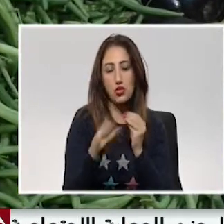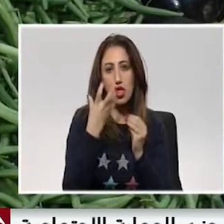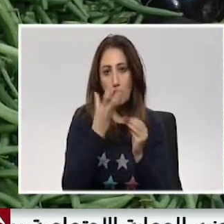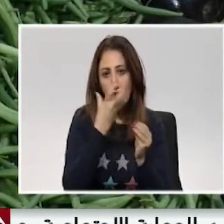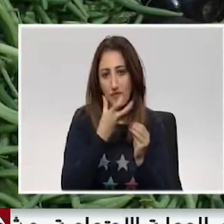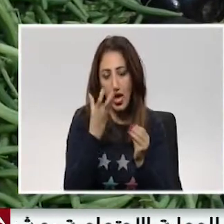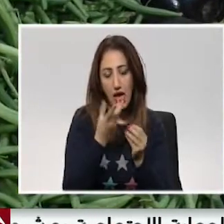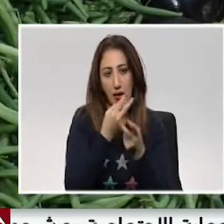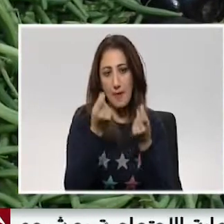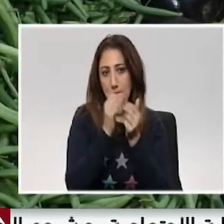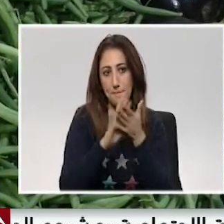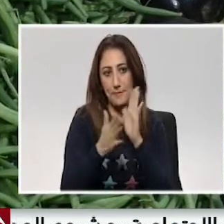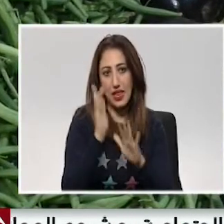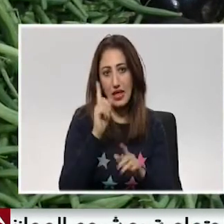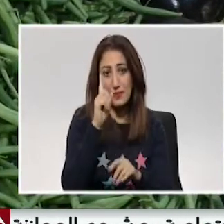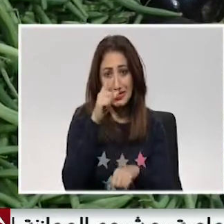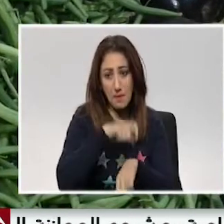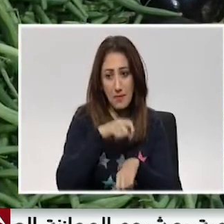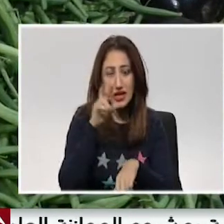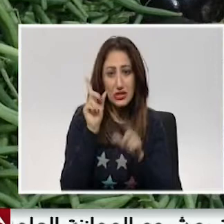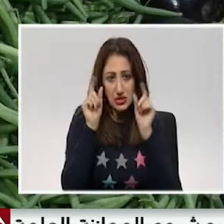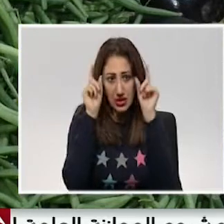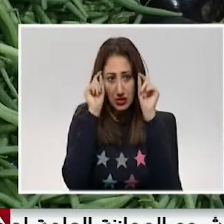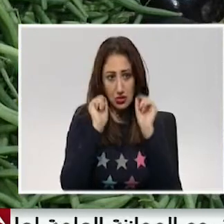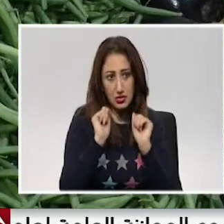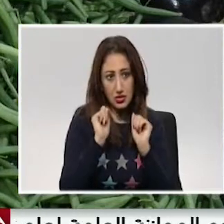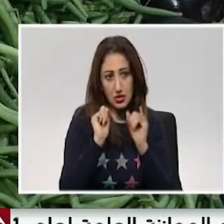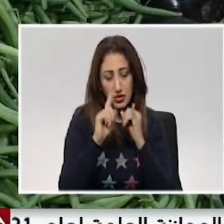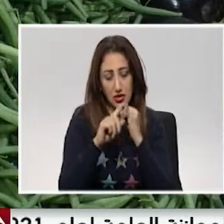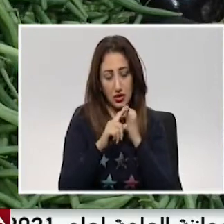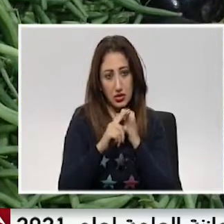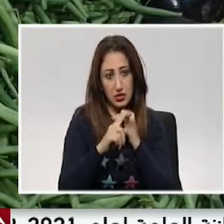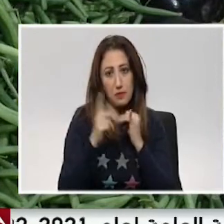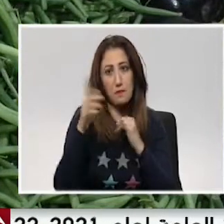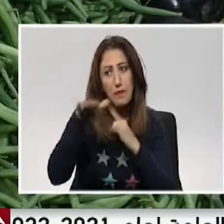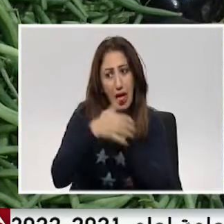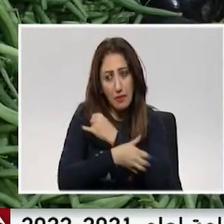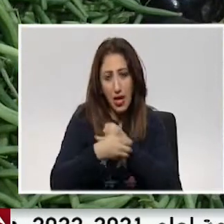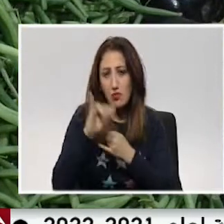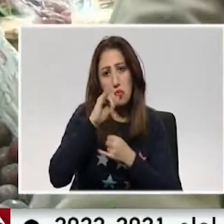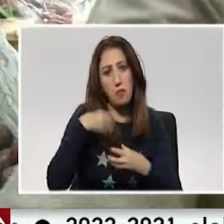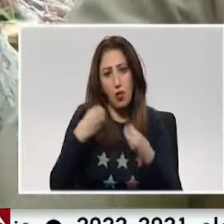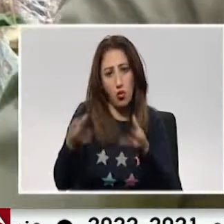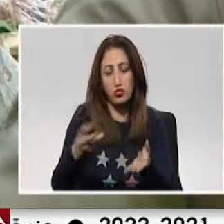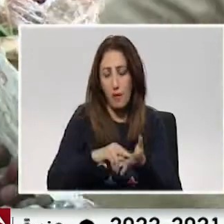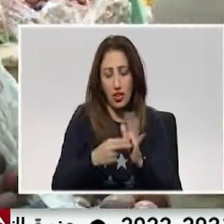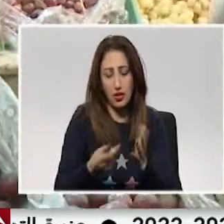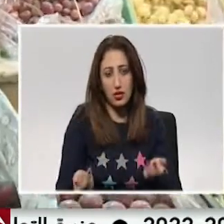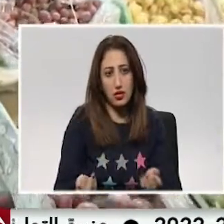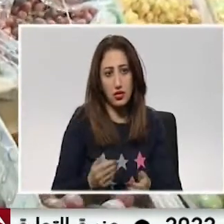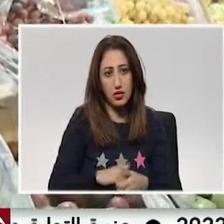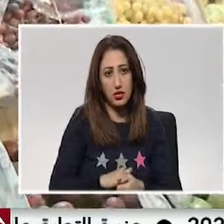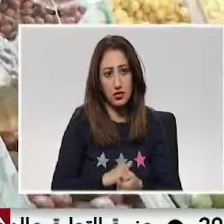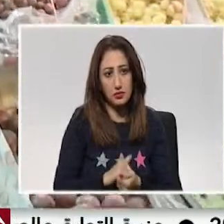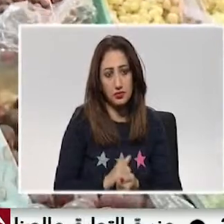عايزينه. وفي نفس الوقت لو حد جاني مش لازم مرض السرطان، ما بكسفش حد اي حد حاجه بديها له يعني. والحمد لله يعني الواحد على